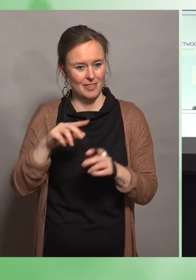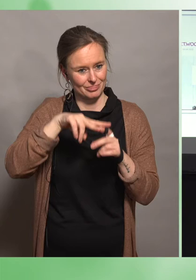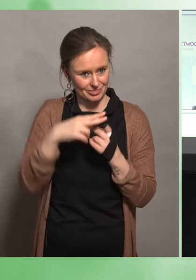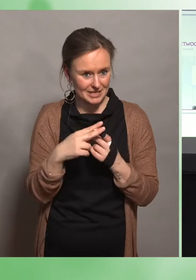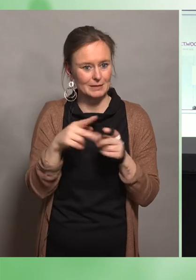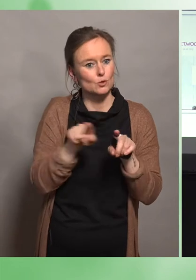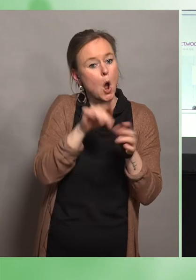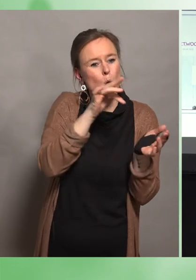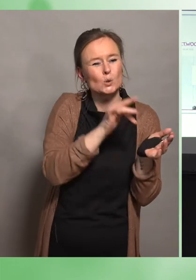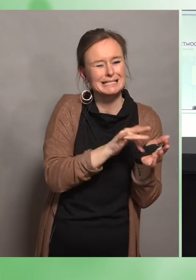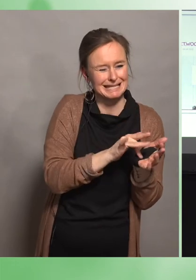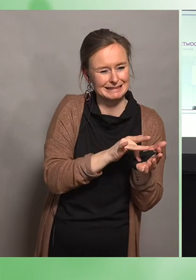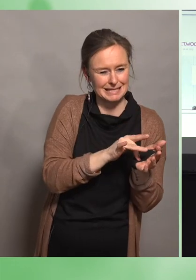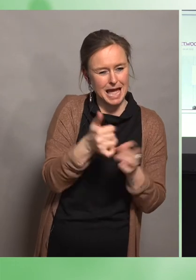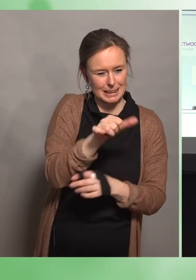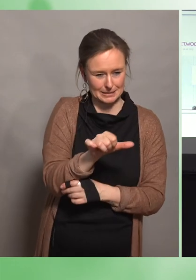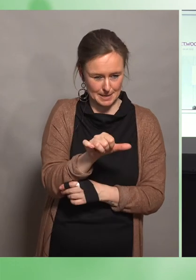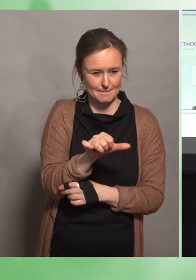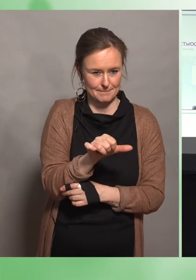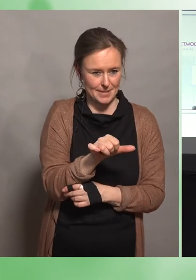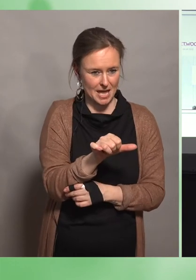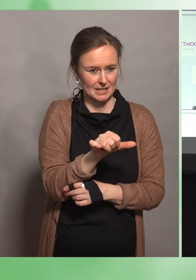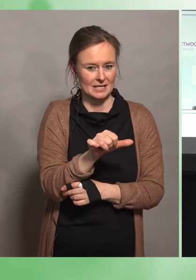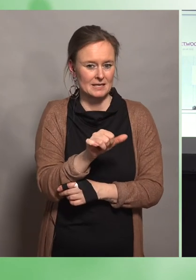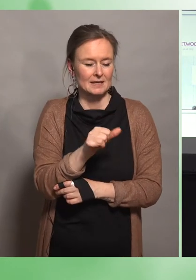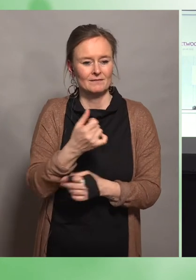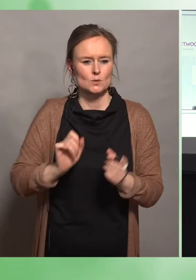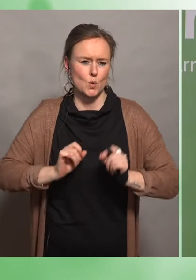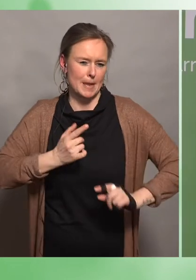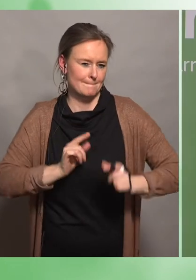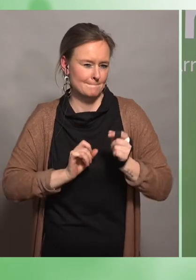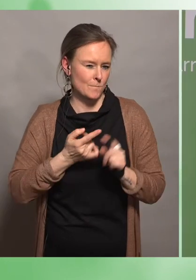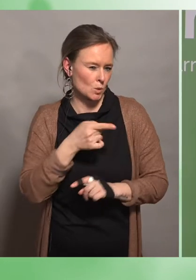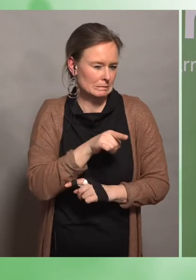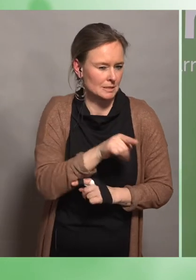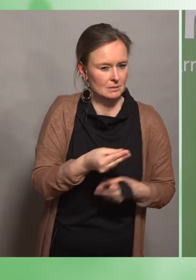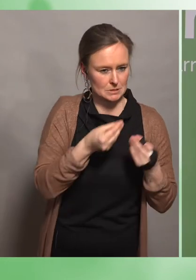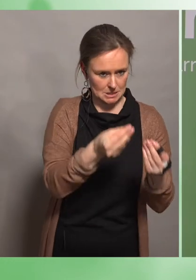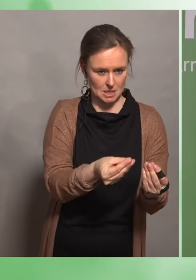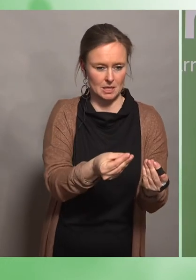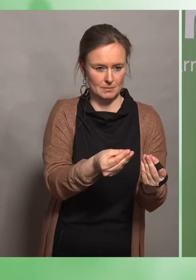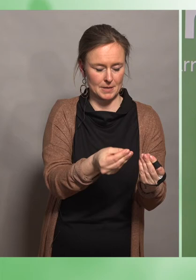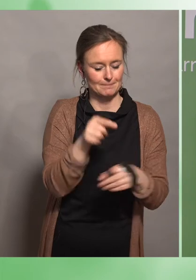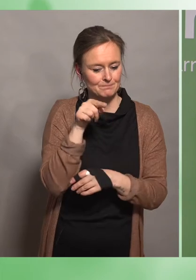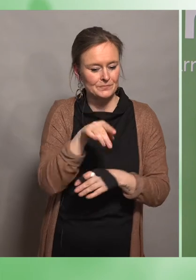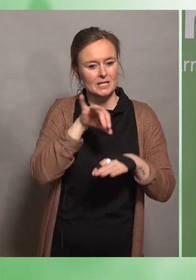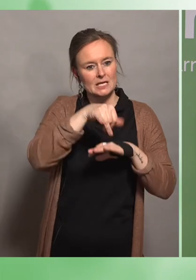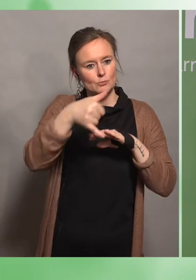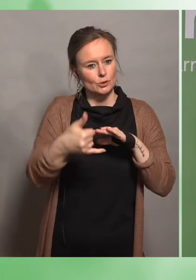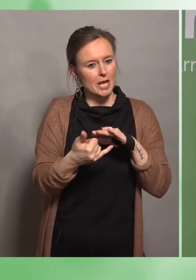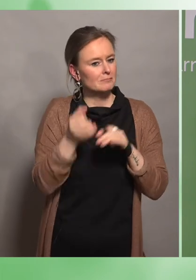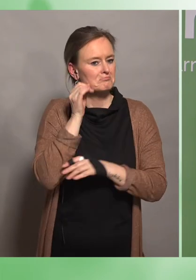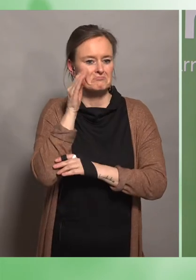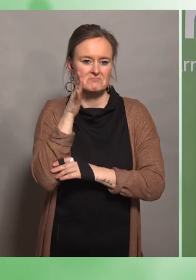so auch als Impulsgeber und als Unterstützung gebraucht haben. Dieses Projekt ist jetzt quasi in den normalen